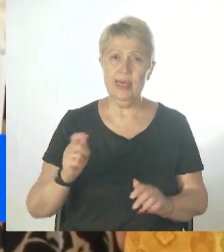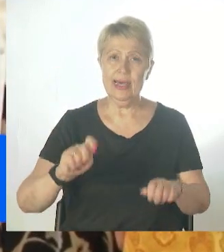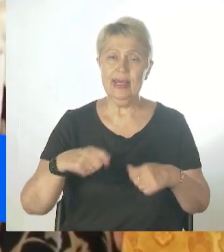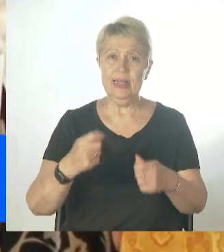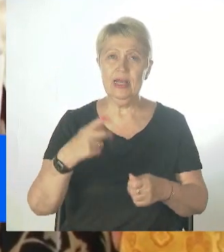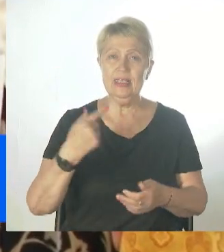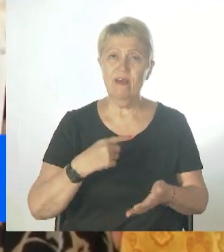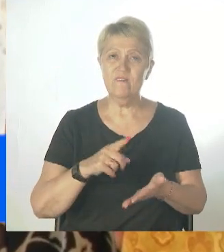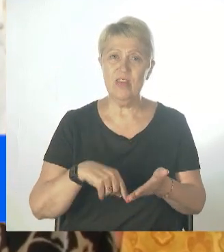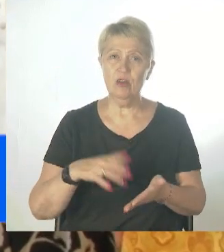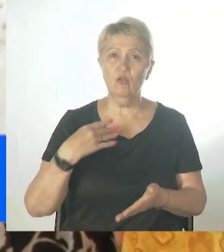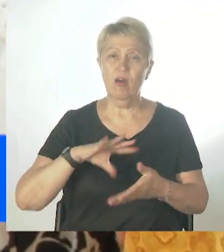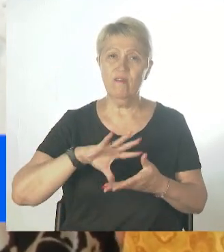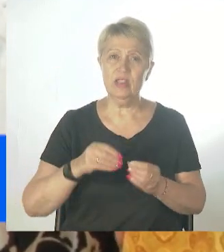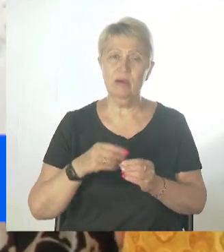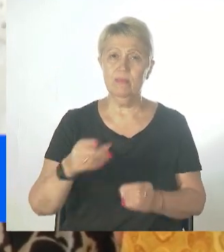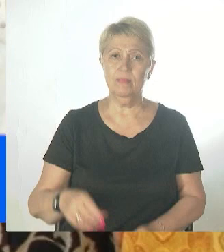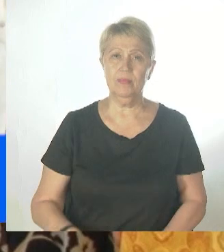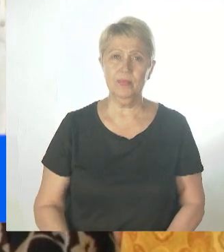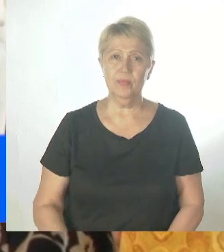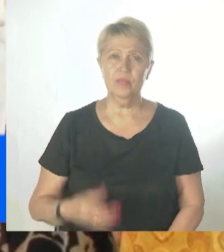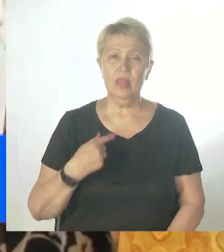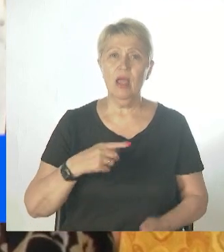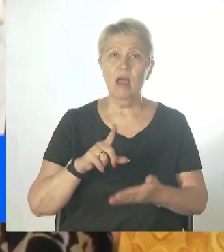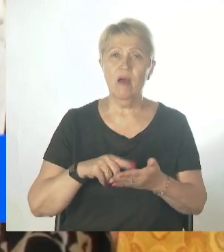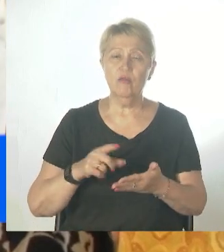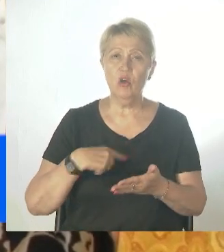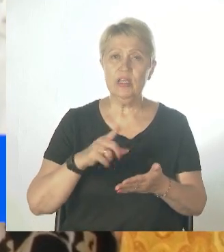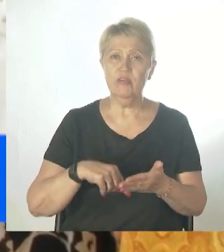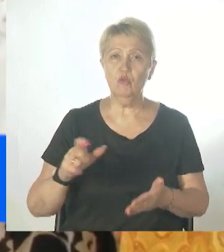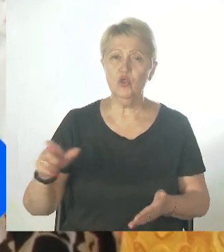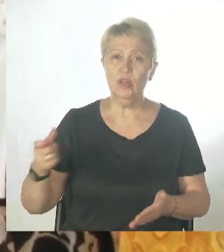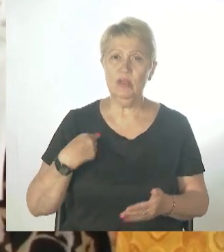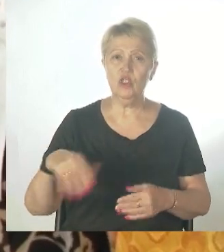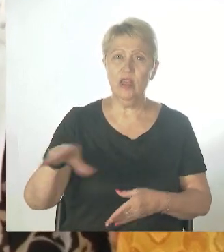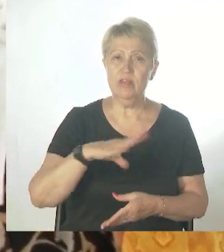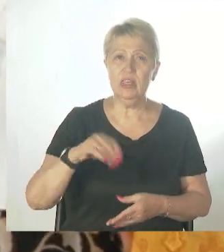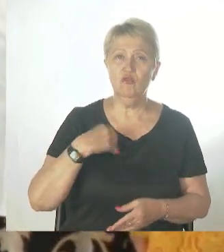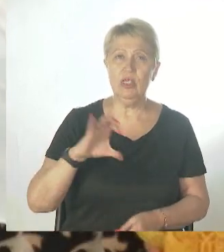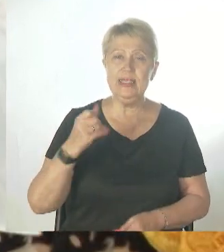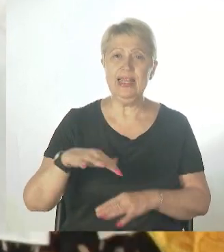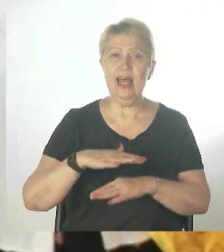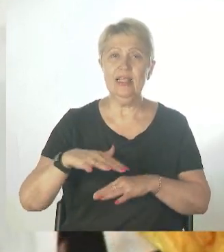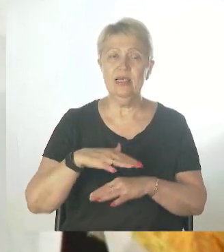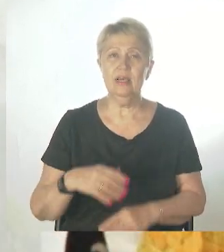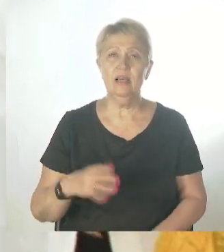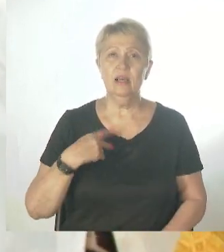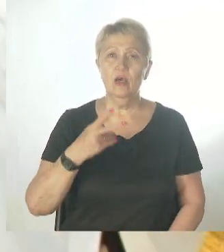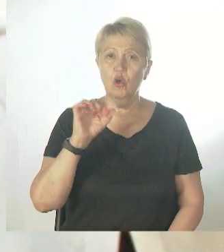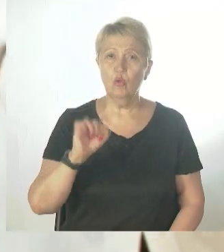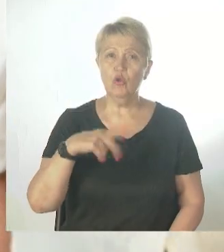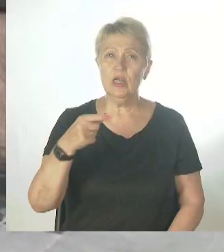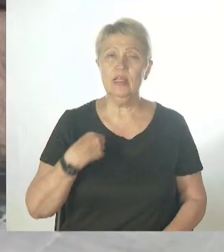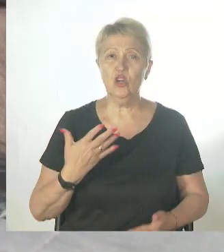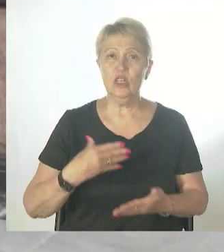веру всем верующим нашей страны, ну и позволит нам задуматься о главных ценностях нашей